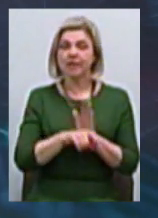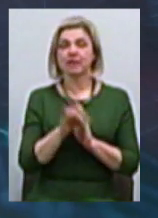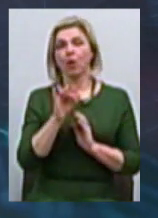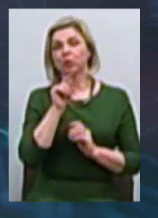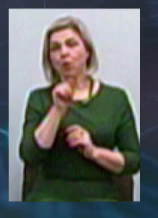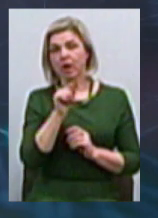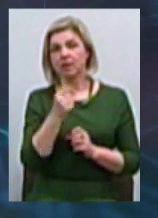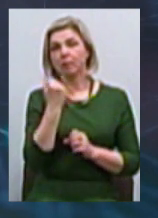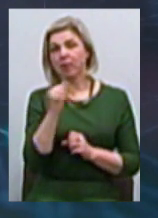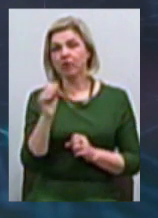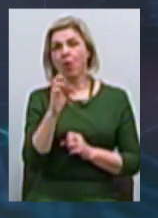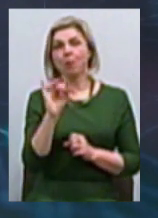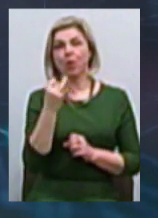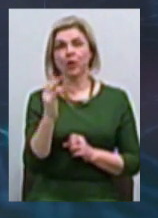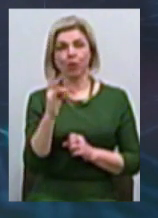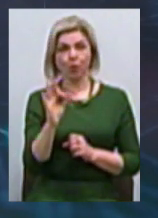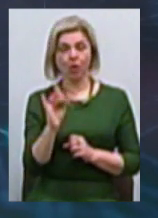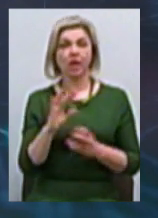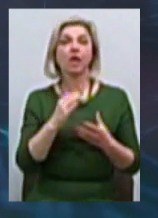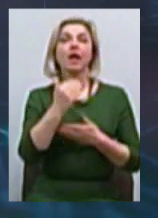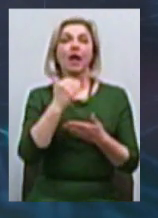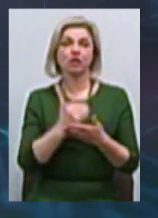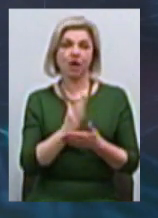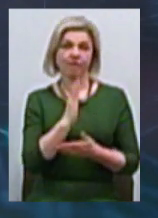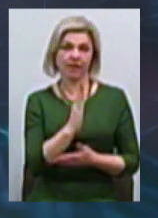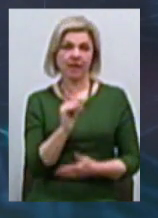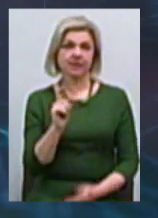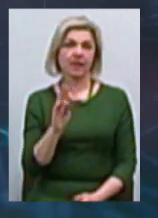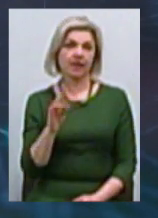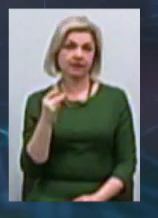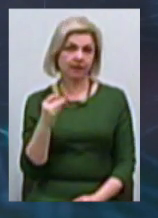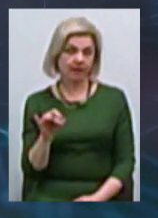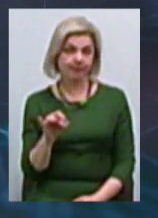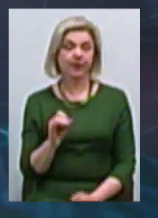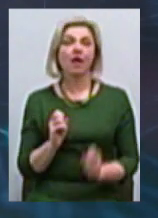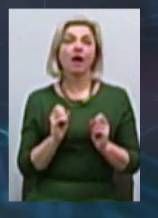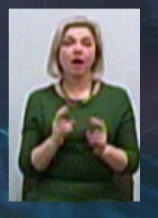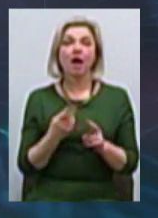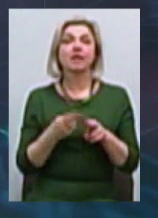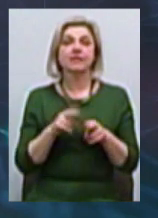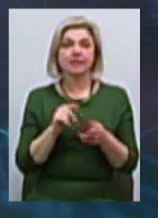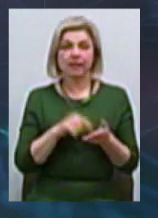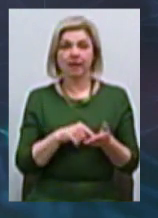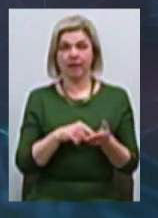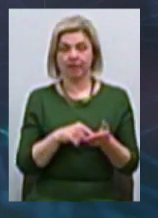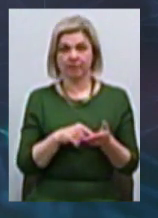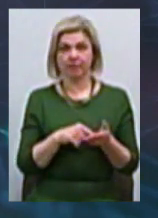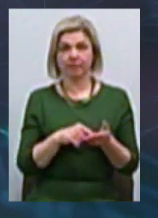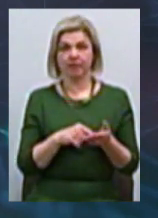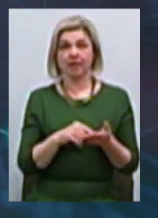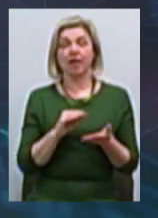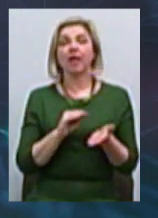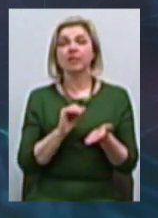перемагає Бойко. І врешті Володимир Зеленський. Наскільки ці дані